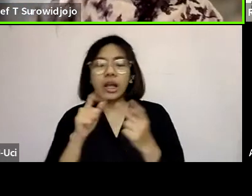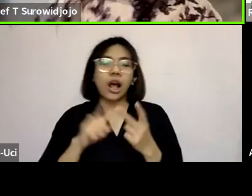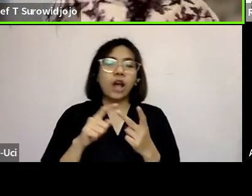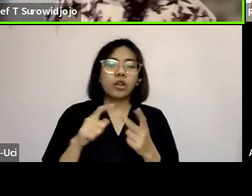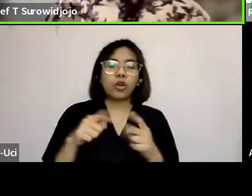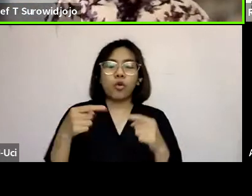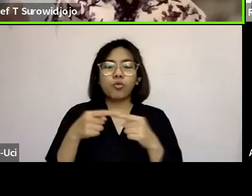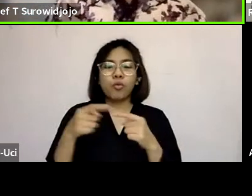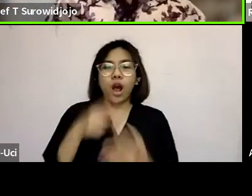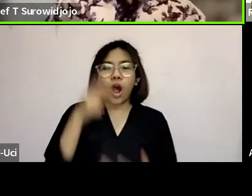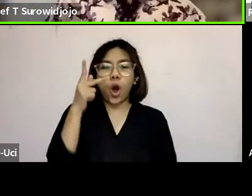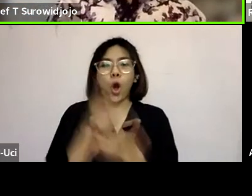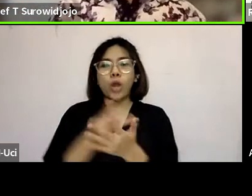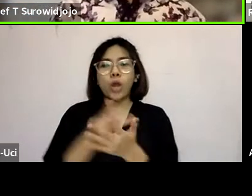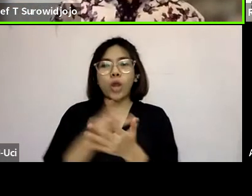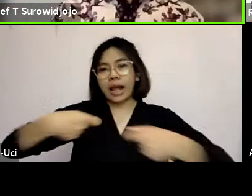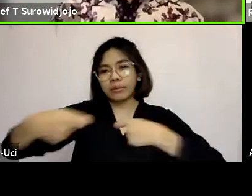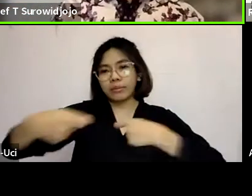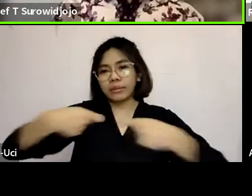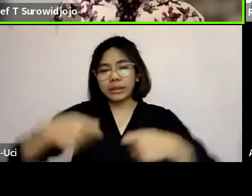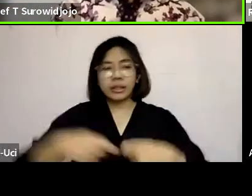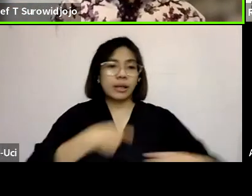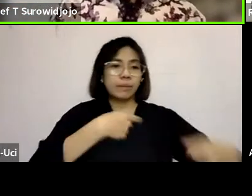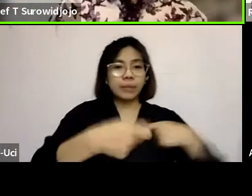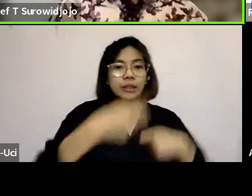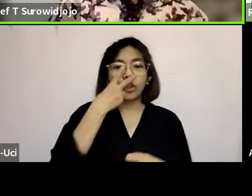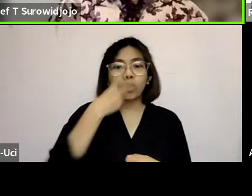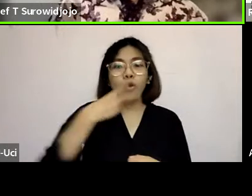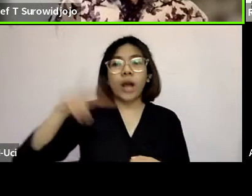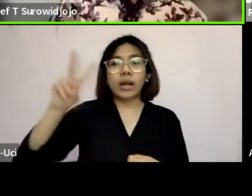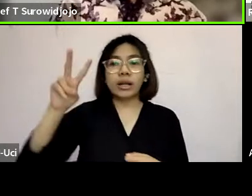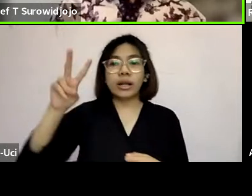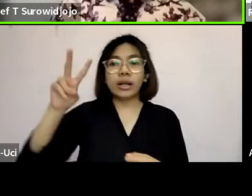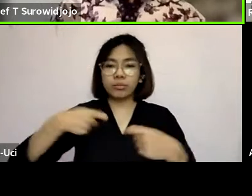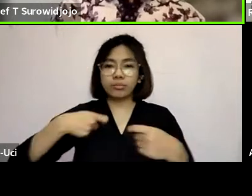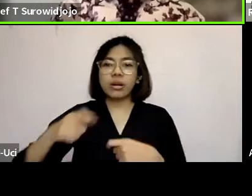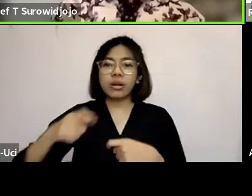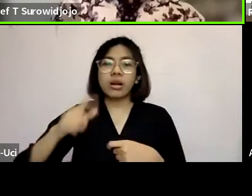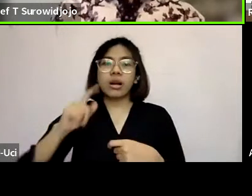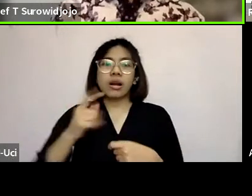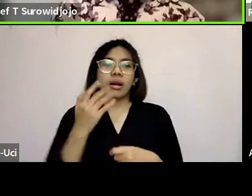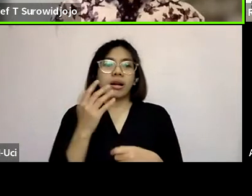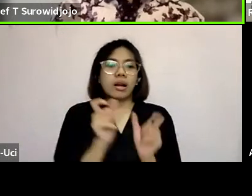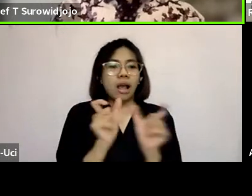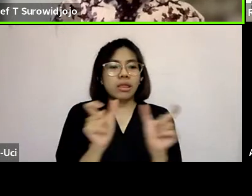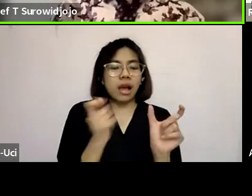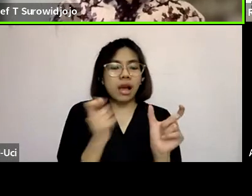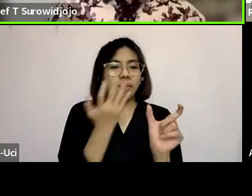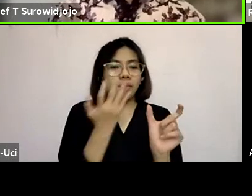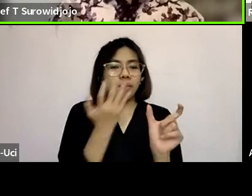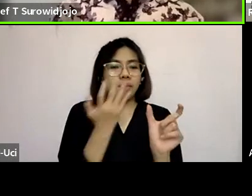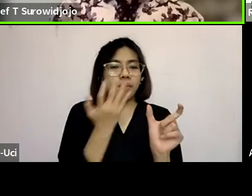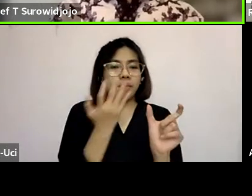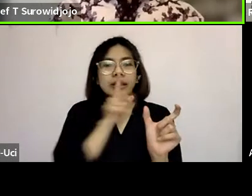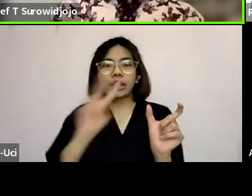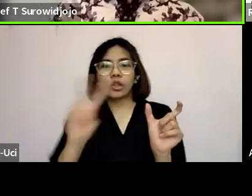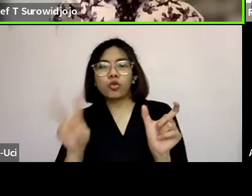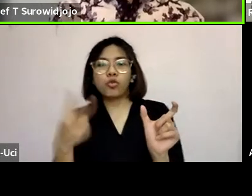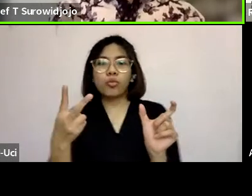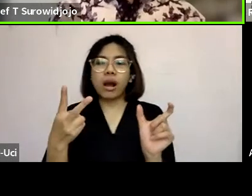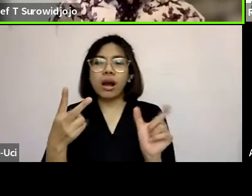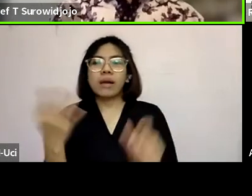pengaruh transaksi bisnis asing masih sangat kental mengindonesiakan kontak tersebut bisa menjadikan kontak milik tidak jelas